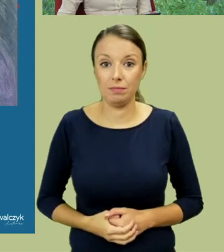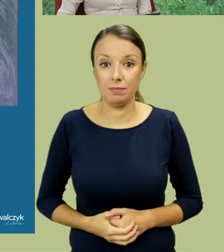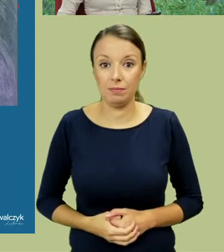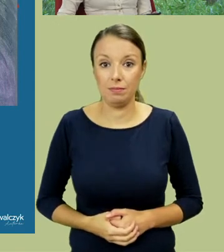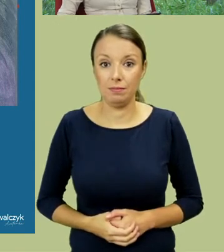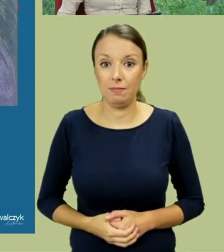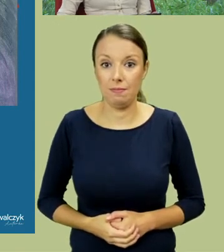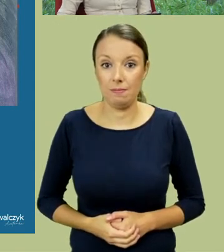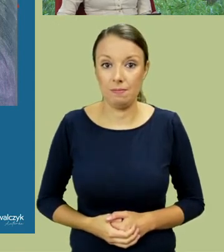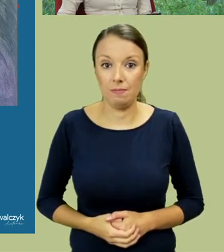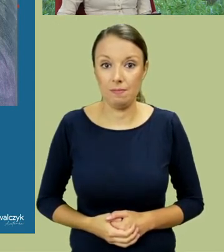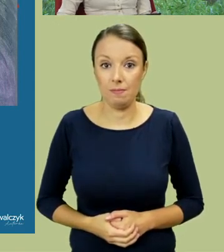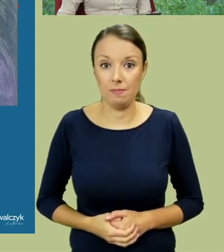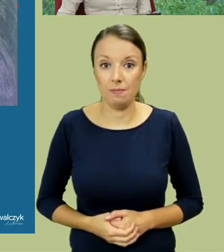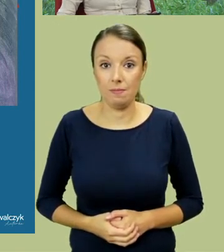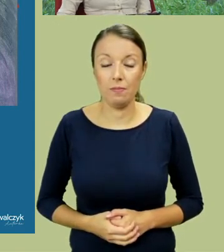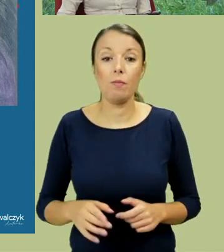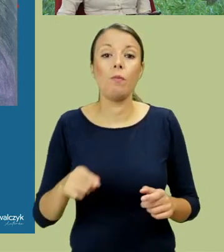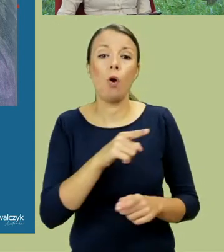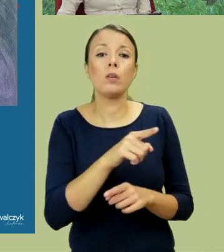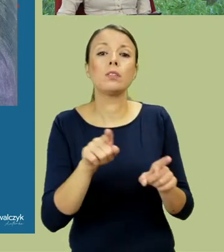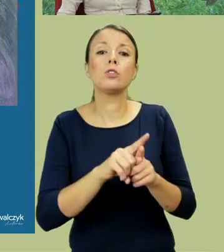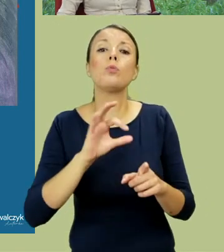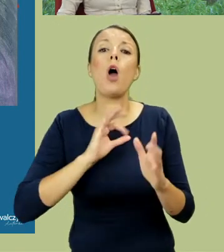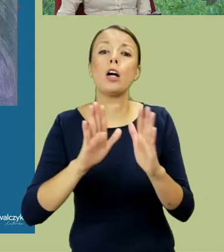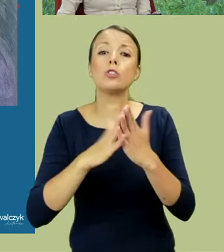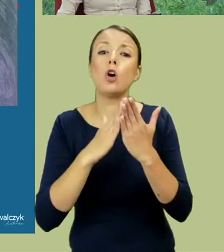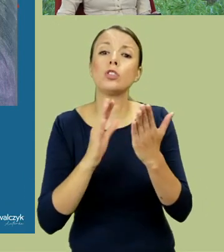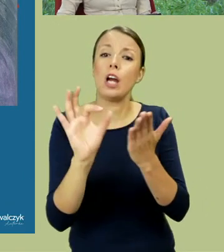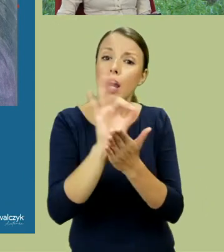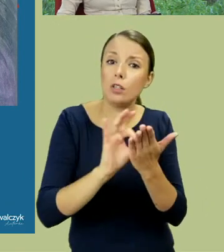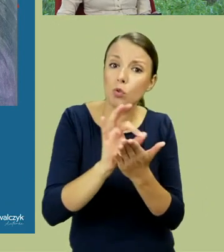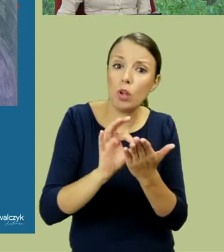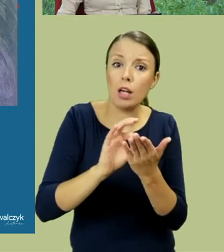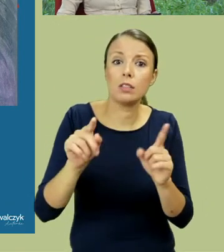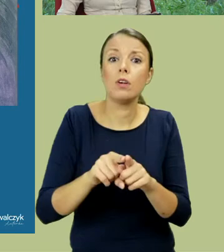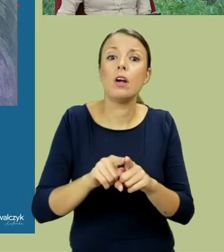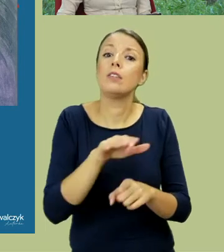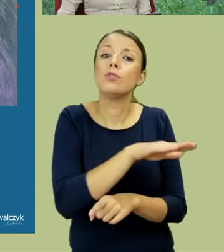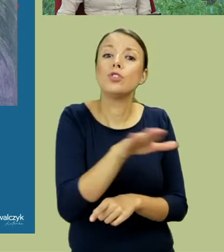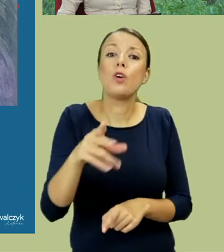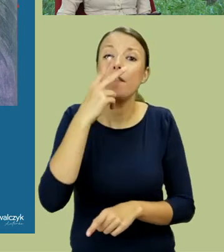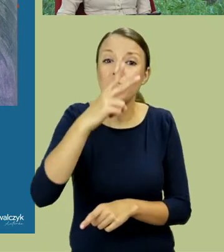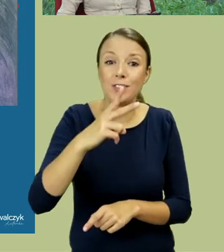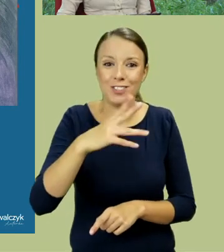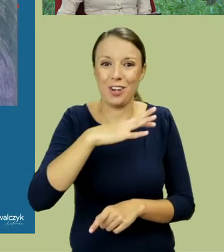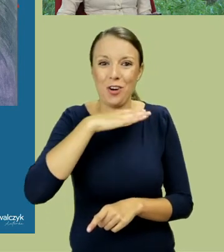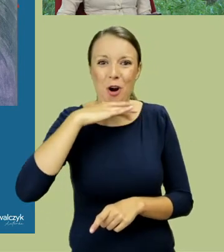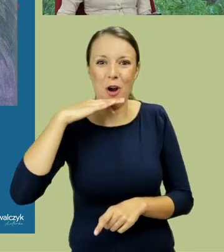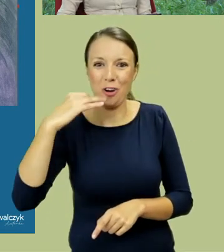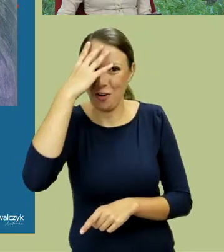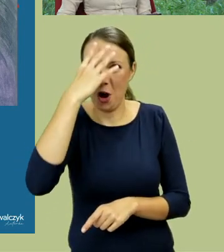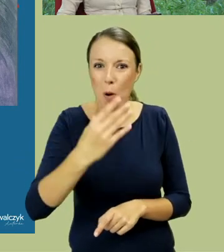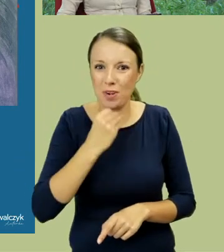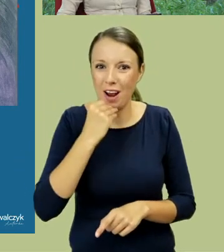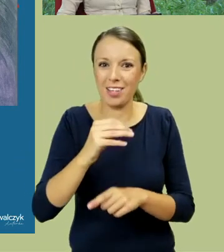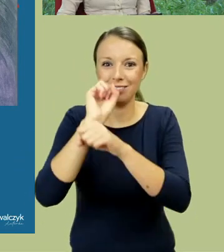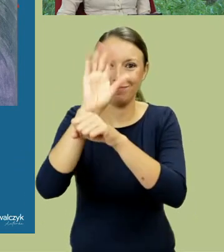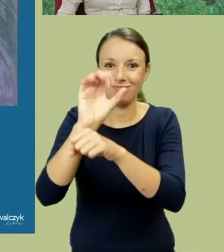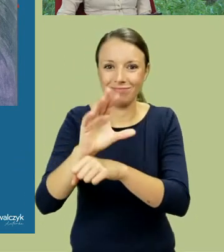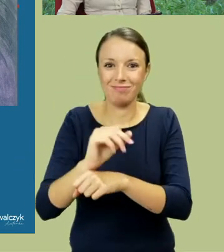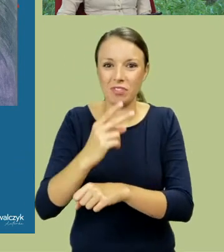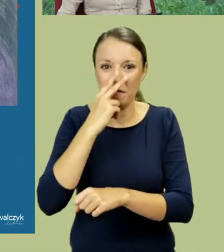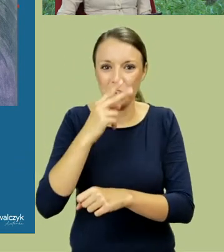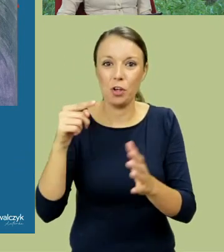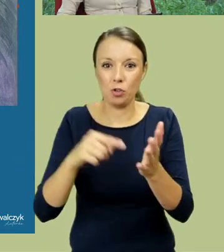która to zresztą jest też ilustratorką mojej książki i te wszystkie postacie, które wyświetlają się Państwu na kolorowych obrazkach wyszły spod